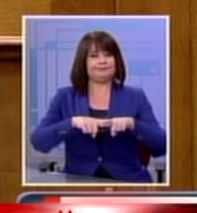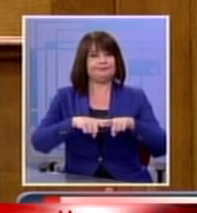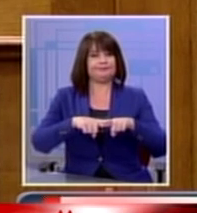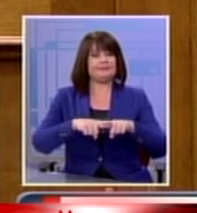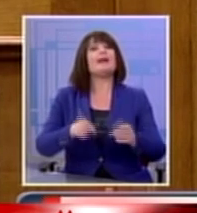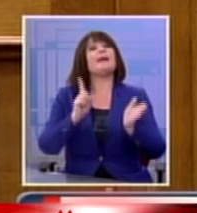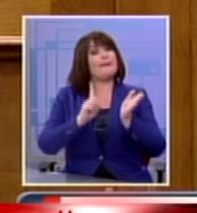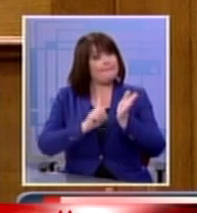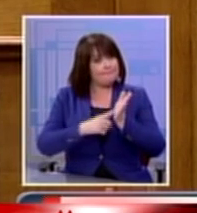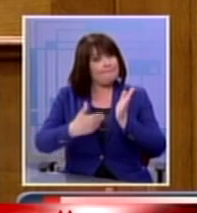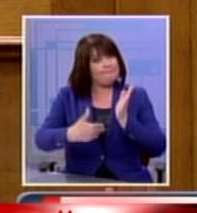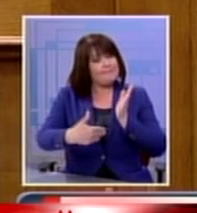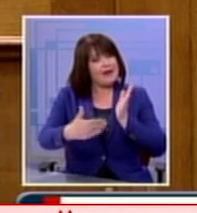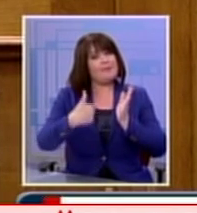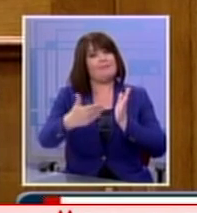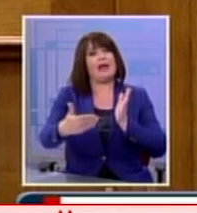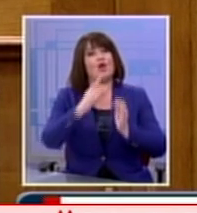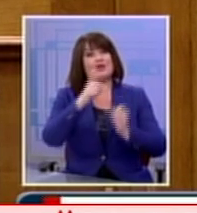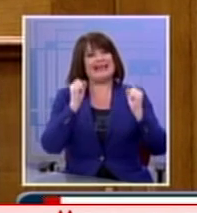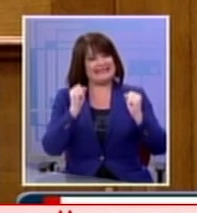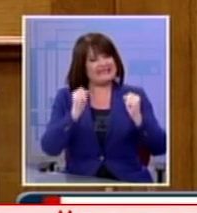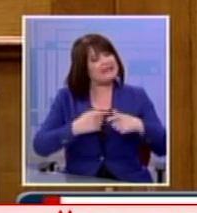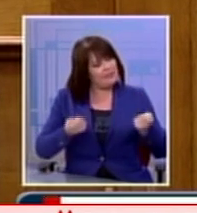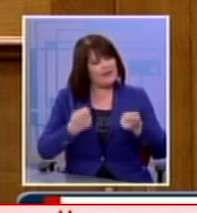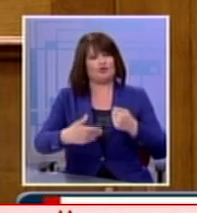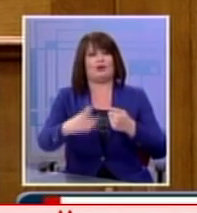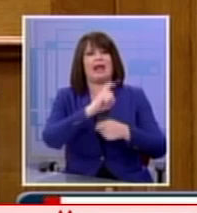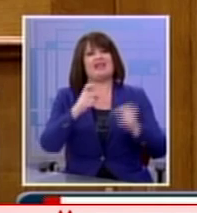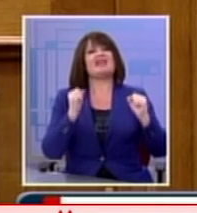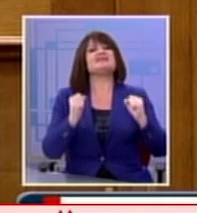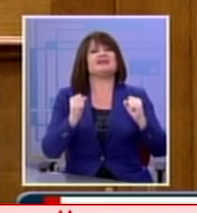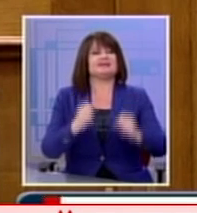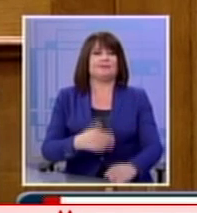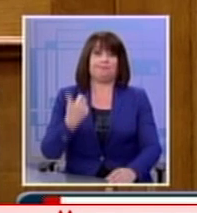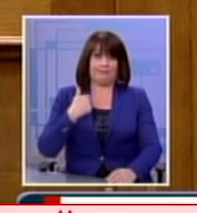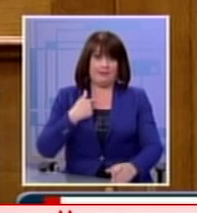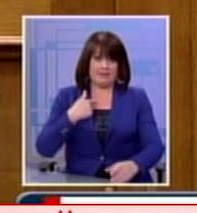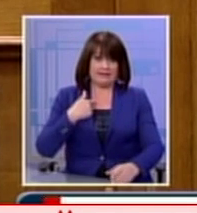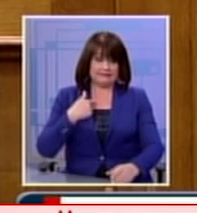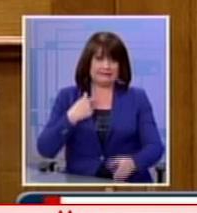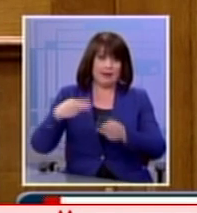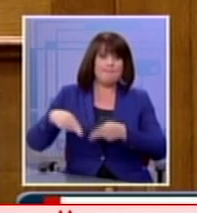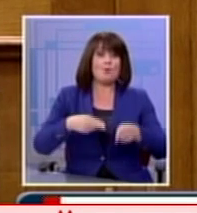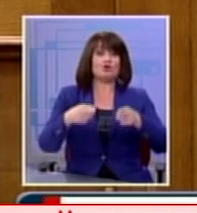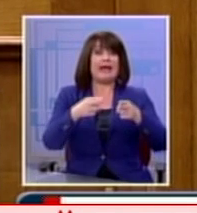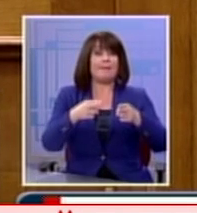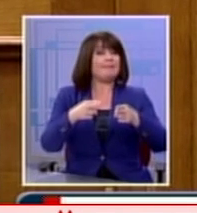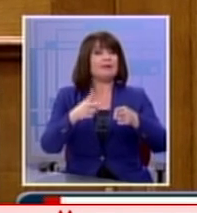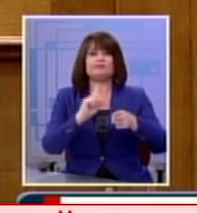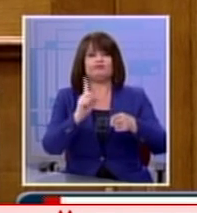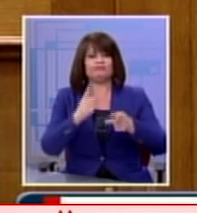προόριστε να ζήσει και θα ζήσει. Το ποτάμι δεν εξουσιοδοτεί.